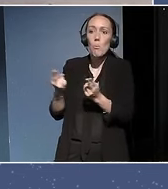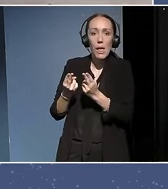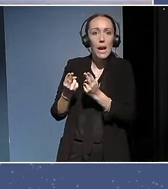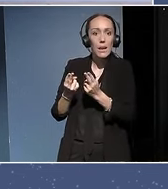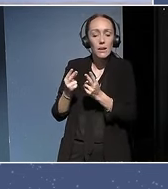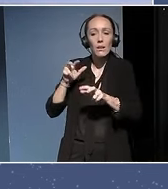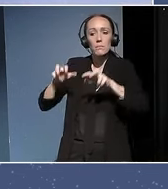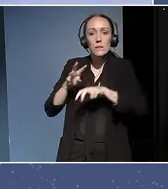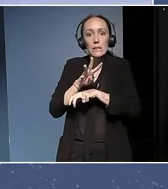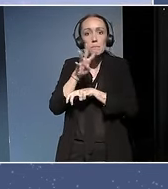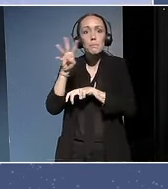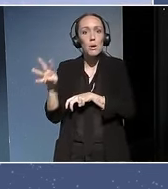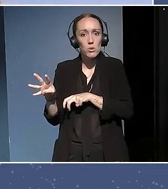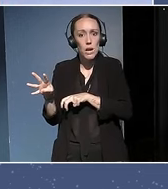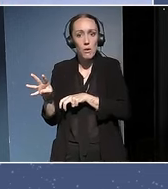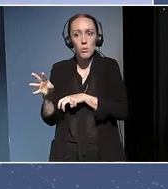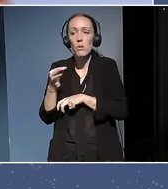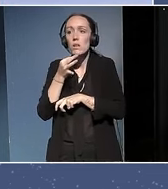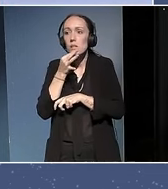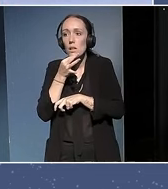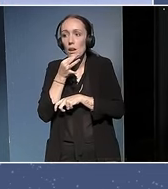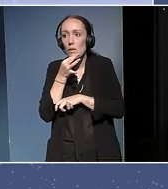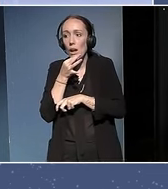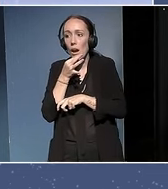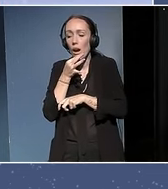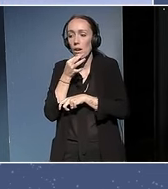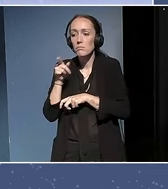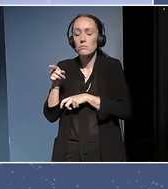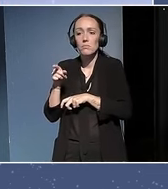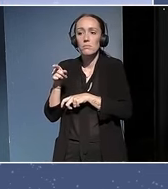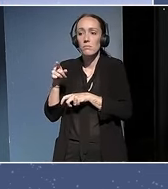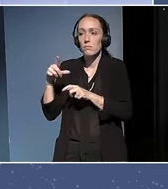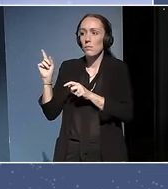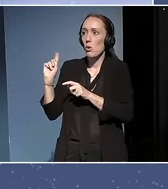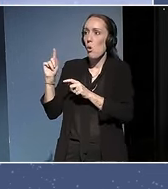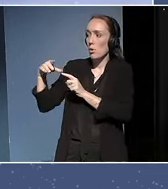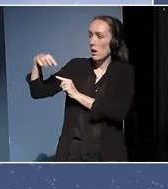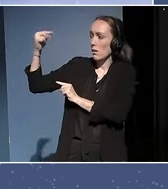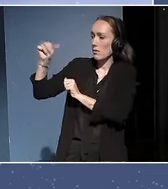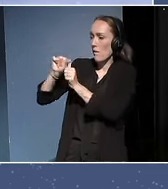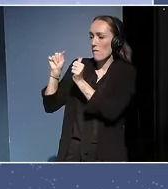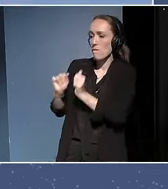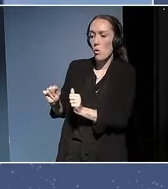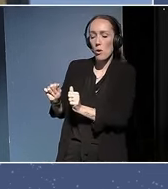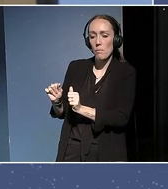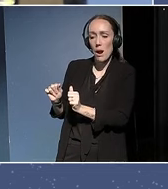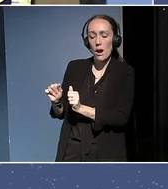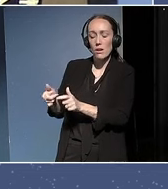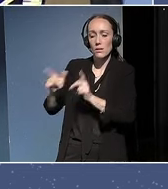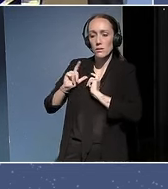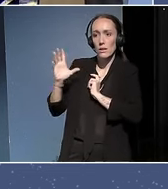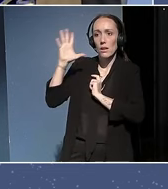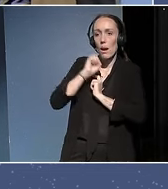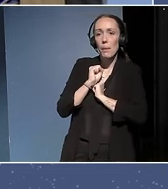dinosauro teropode non è una coda a cono com'è fatta sta coda un altro pezzo del disegno di stromer da